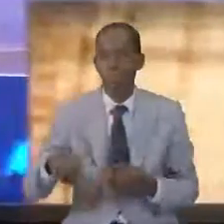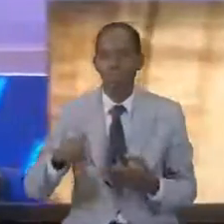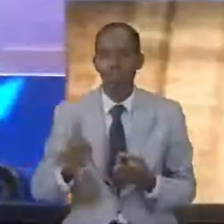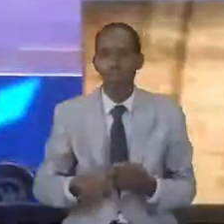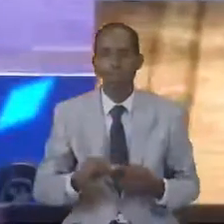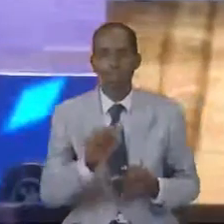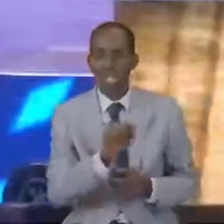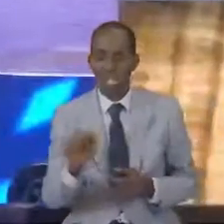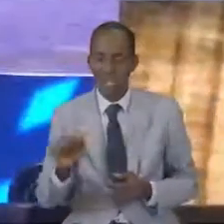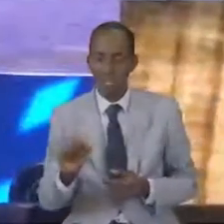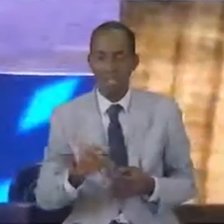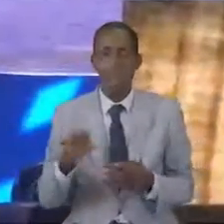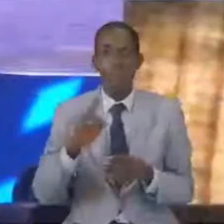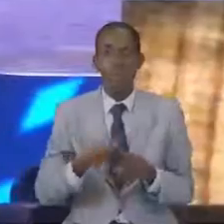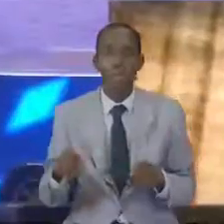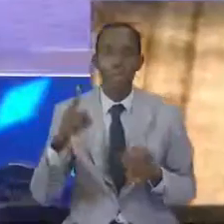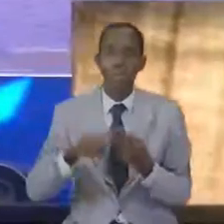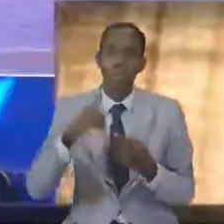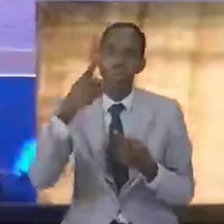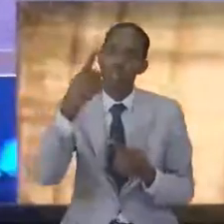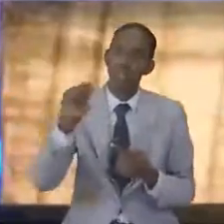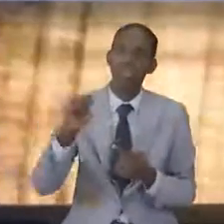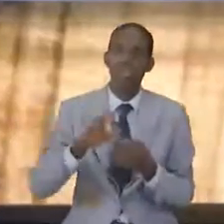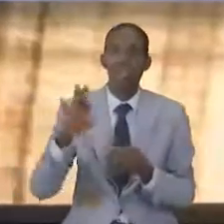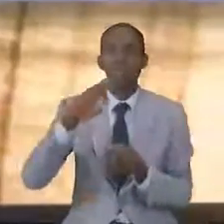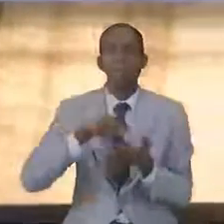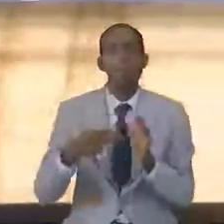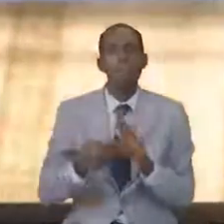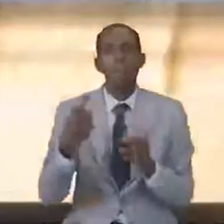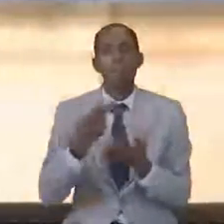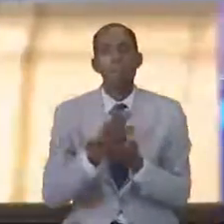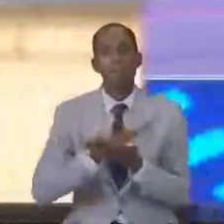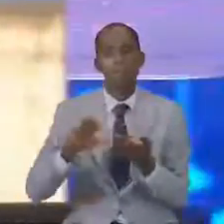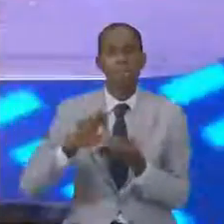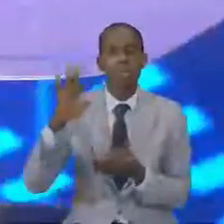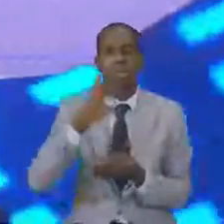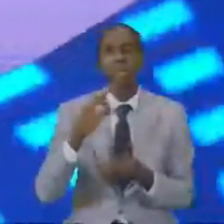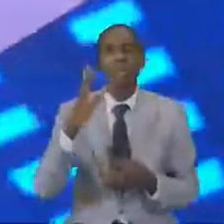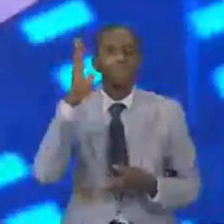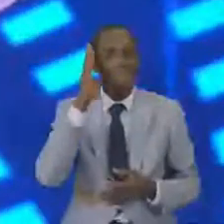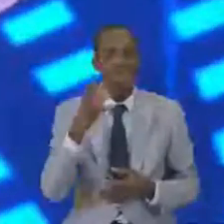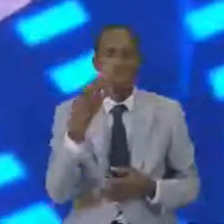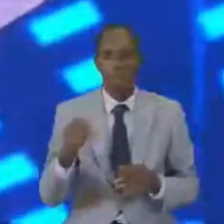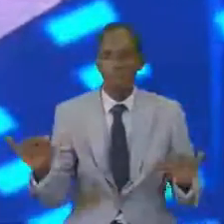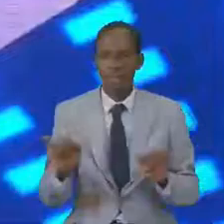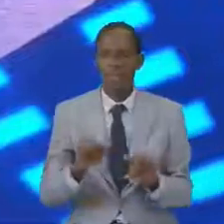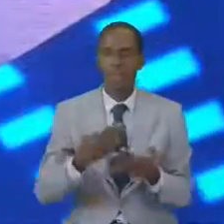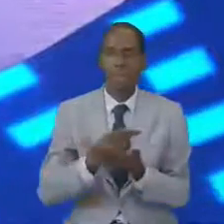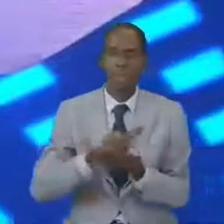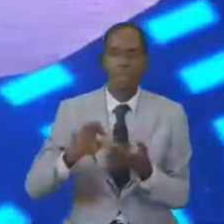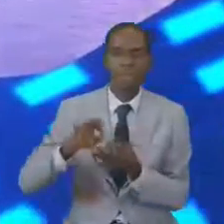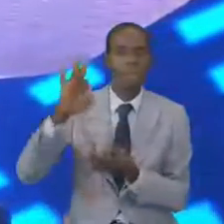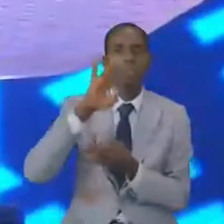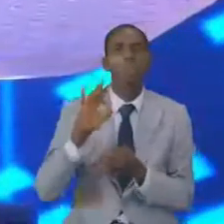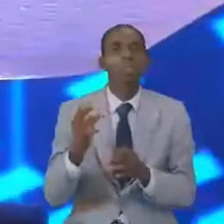il s'aime pour l'esprit cela dit le Saint-Esprit celui qui s'impose l'esprit moissonnera